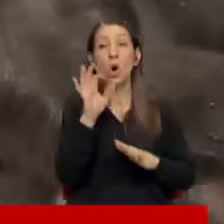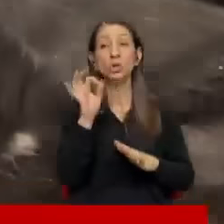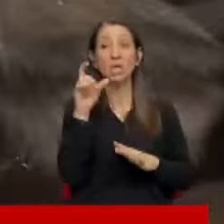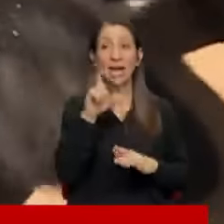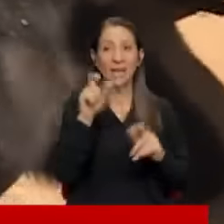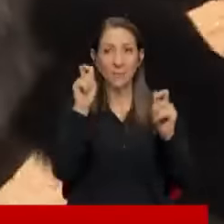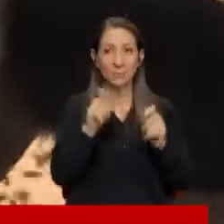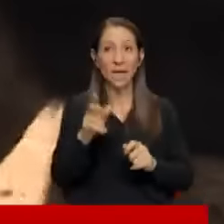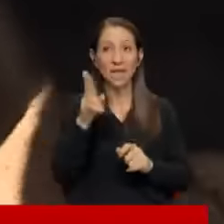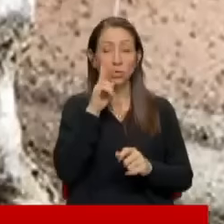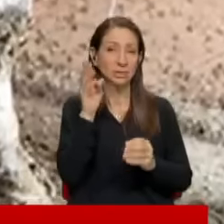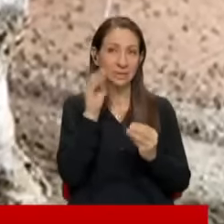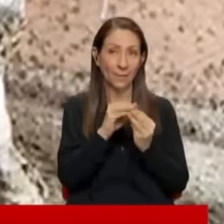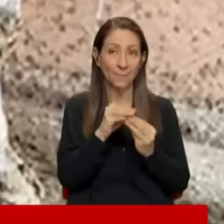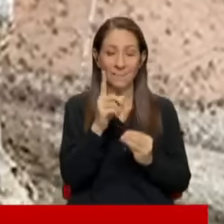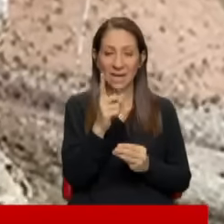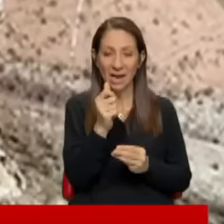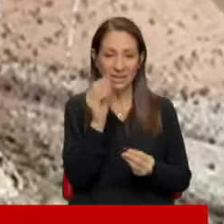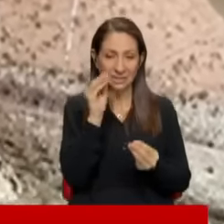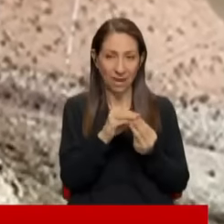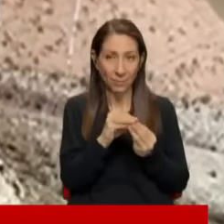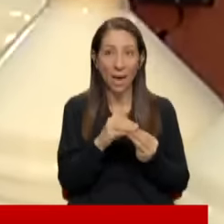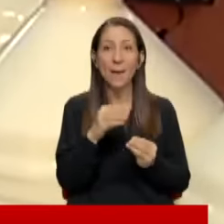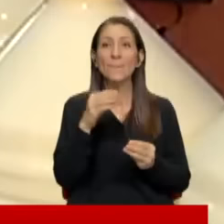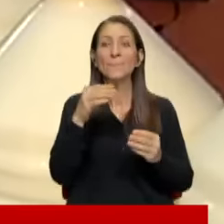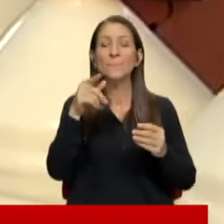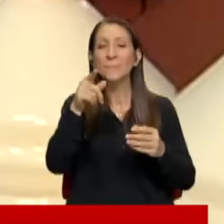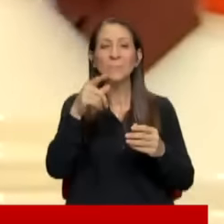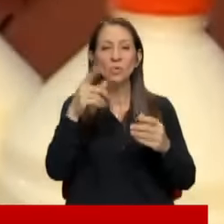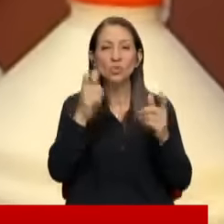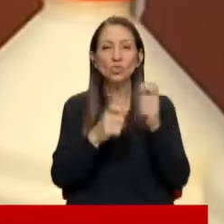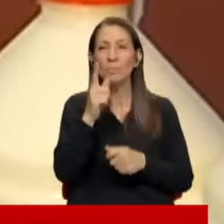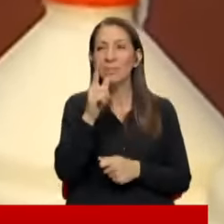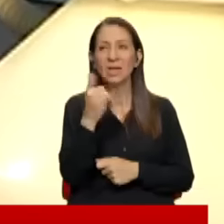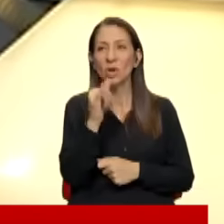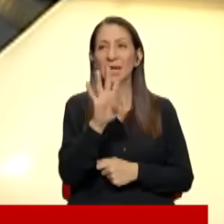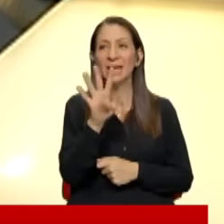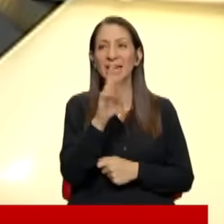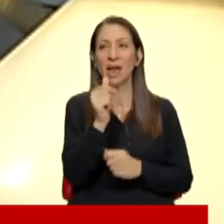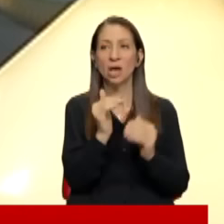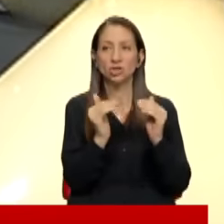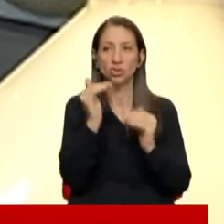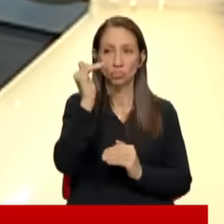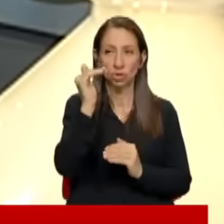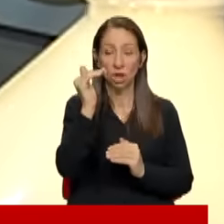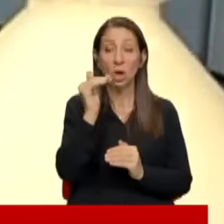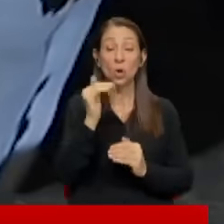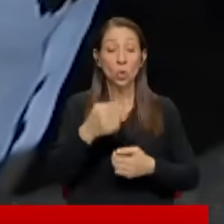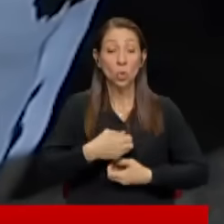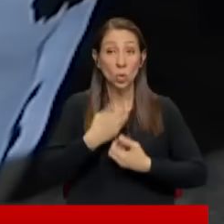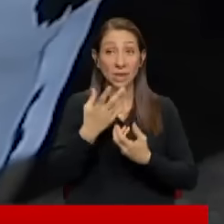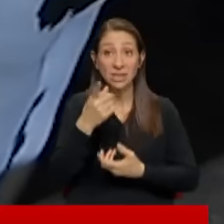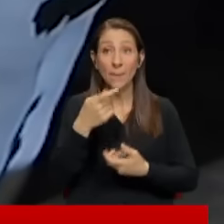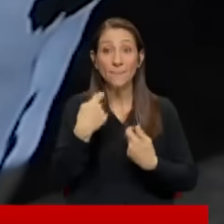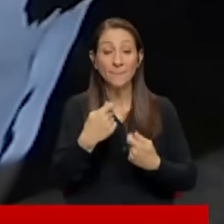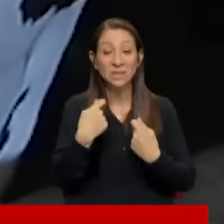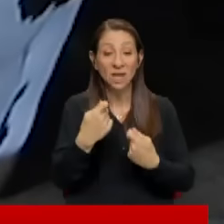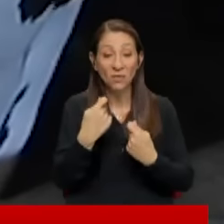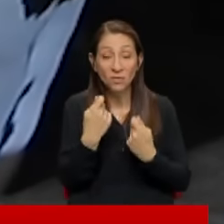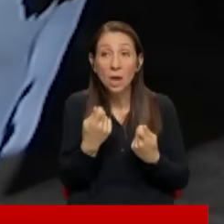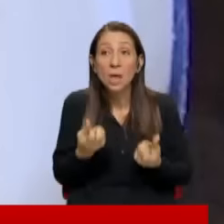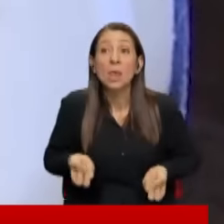ayında yapılmıştı en son zam. 1 liralık artışla marketteki sütün litresi 40 liraya kadar çıkmıştı. Üretici ise